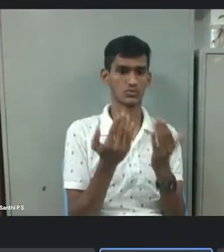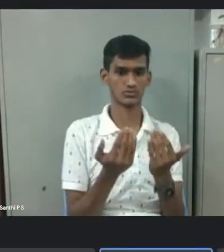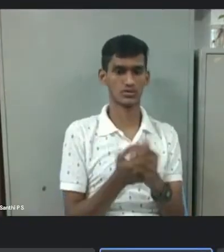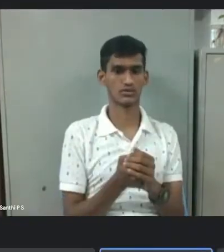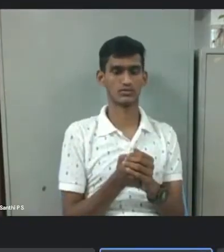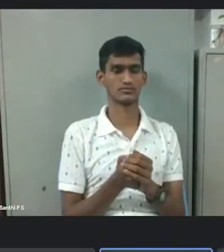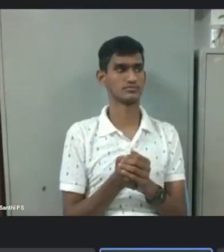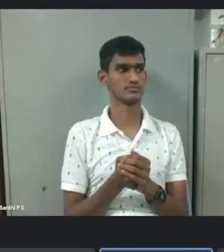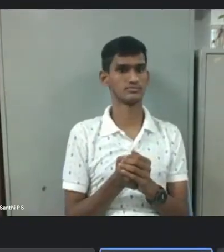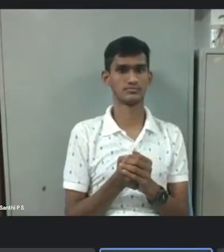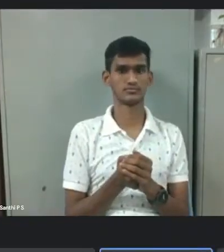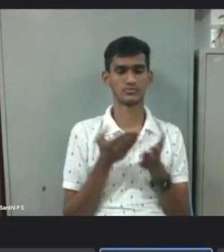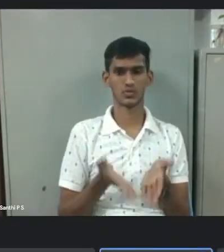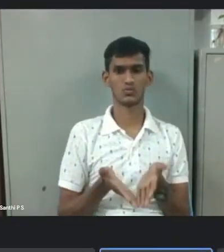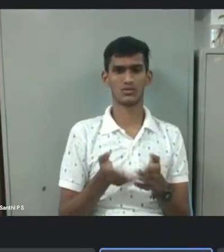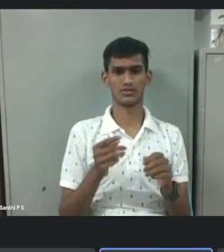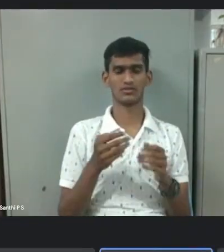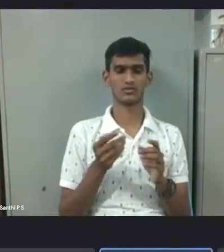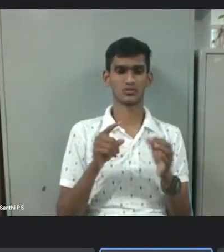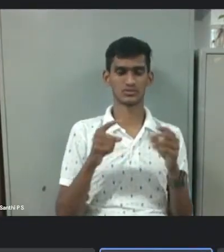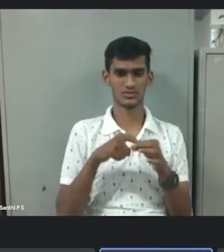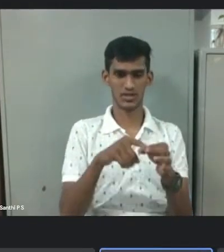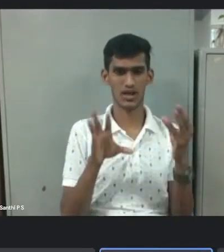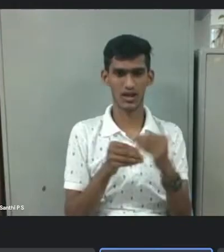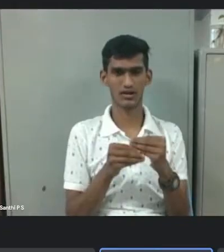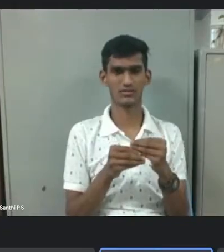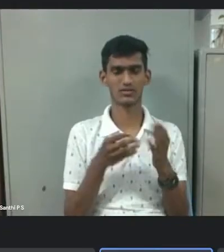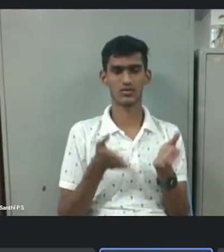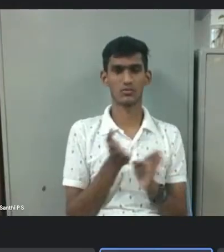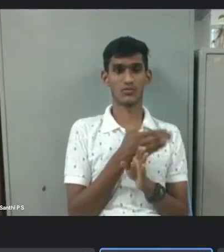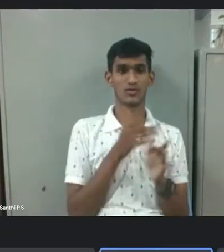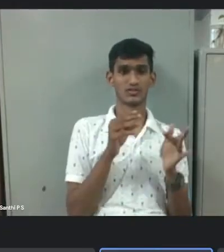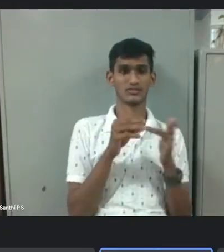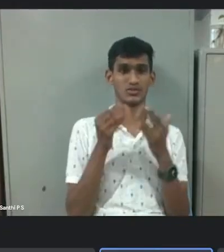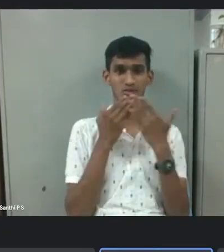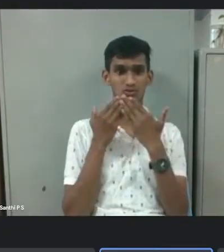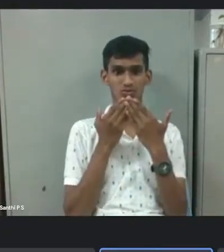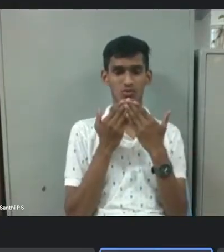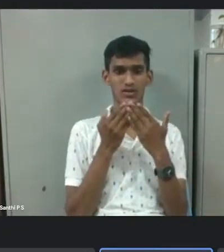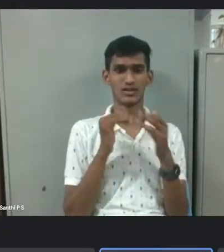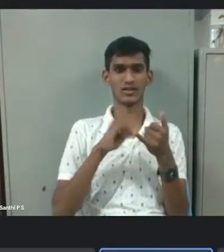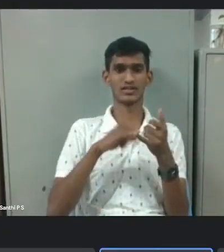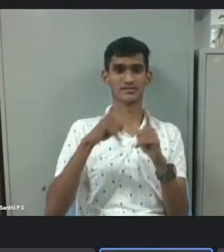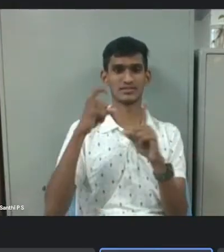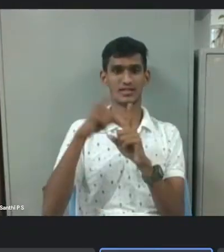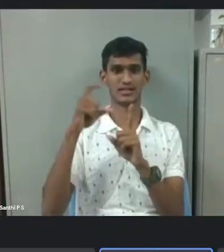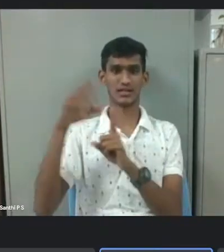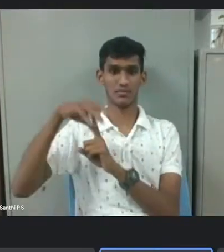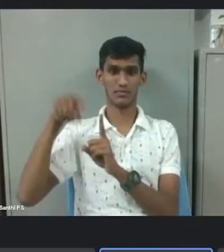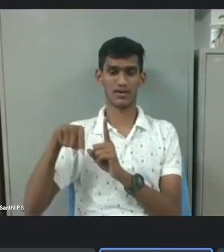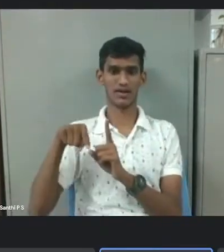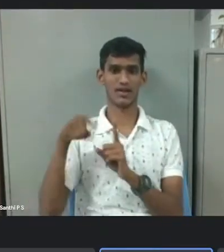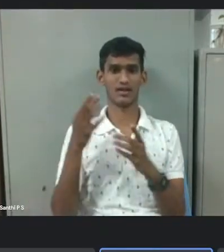മാഡം, ഒരു ചോദ്യം കൂടെ, നേരം വൈകുമെന്ന് അറിയില്ല. ഞാൻ പറഞ്ഞില്ല സ്പെഷ്യൽ സ്കൂളിൽ ഇപ്പൊ സാമൂഹ്യനീതി വകുപ്പിന്റെ ഇതിൽ ഞാൻ വർക്കിംഗ്